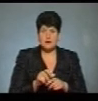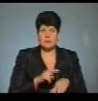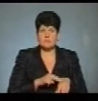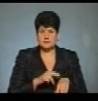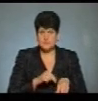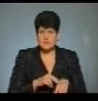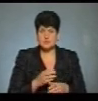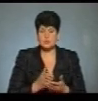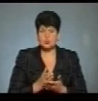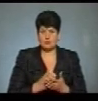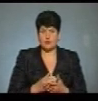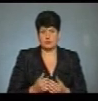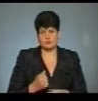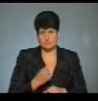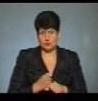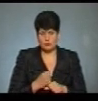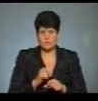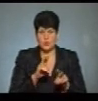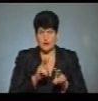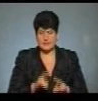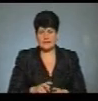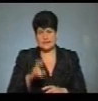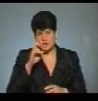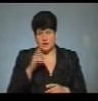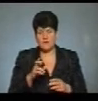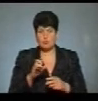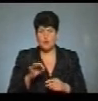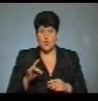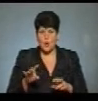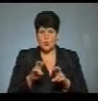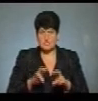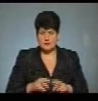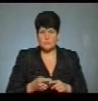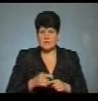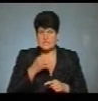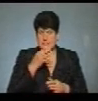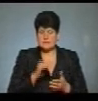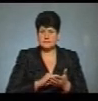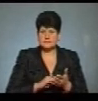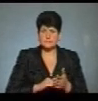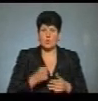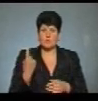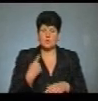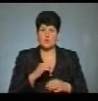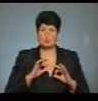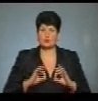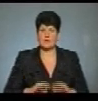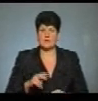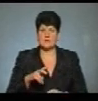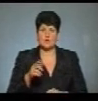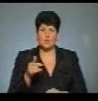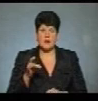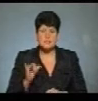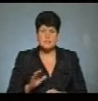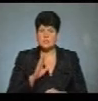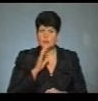Тернополя службових повноважень розглядатиме Державне бюро розслідувань. Про це нам повідомила речниця обласної прокуратури Леся Гурецька. За її